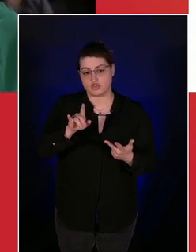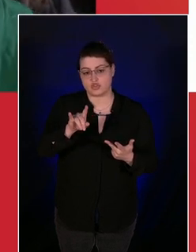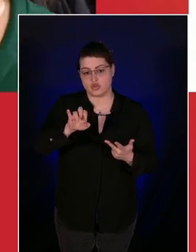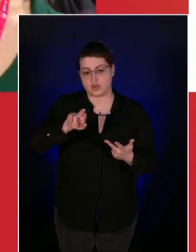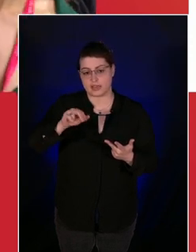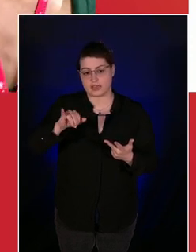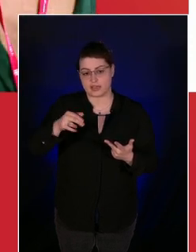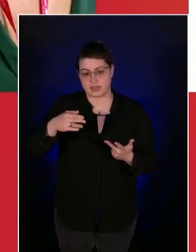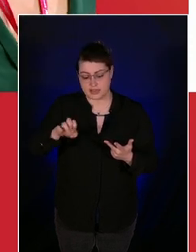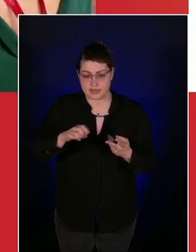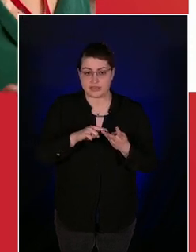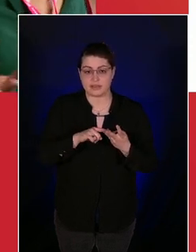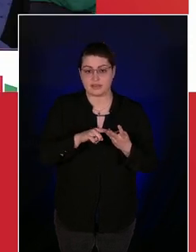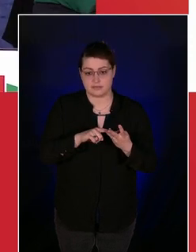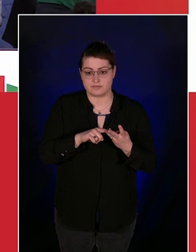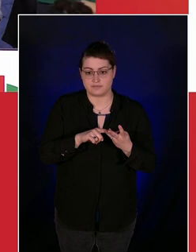Nathalie Bazir,